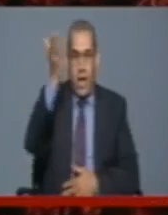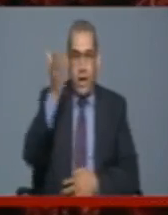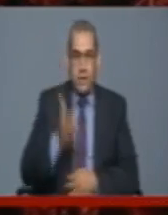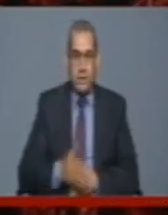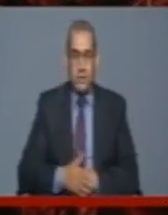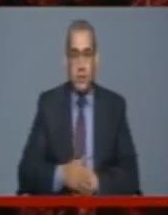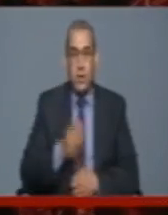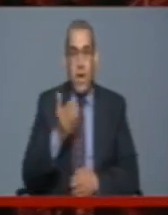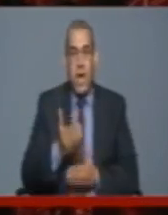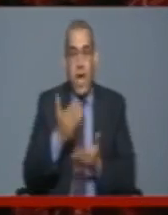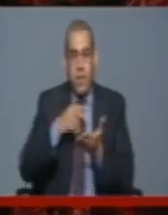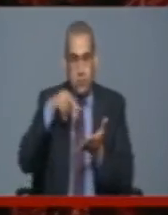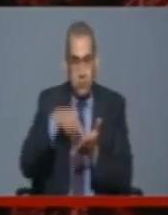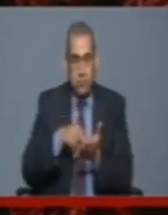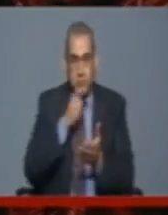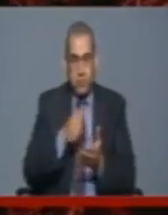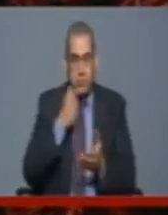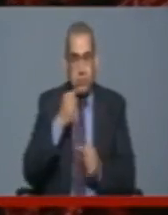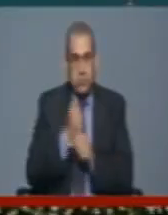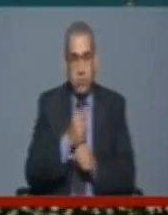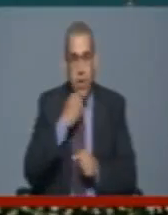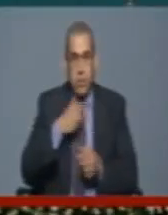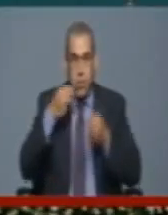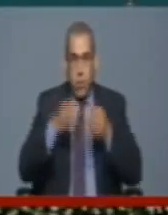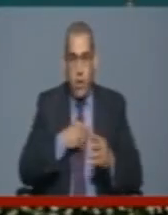والثابت الذي لا يقبل التغيير أبدا.